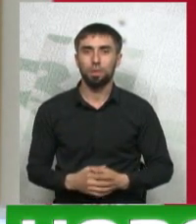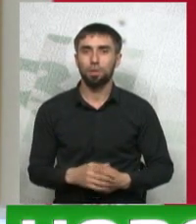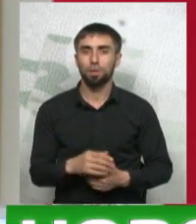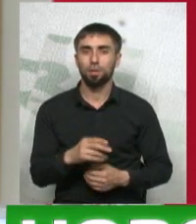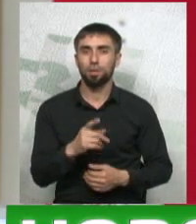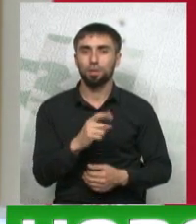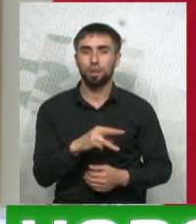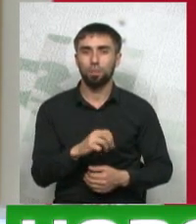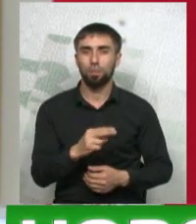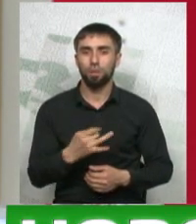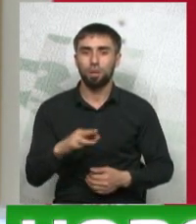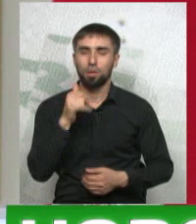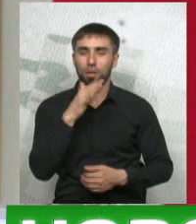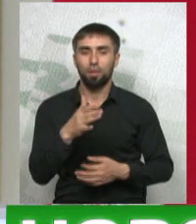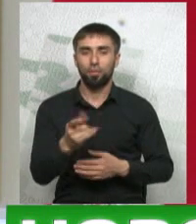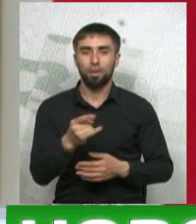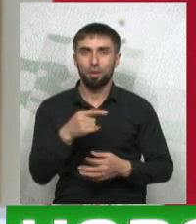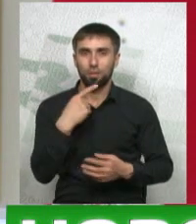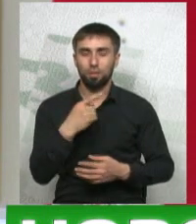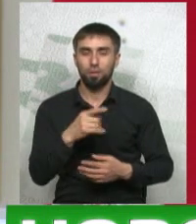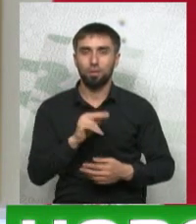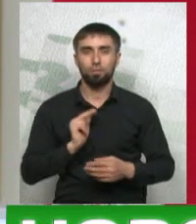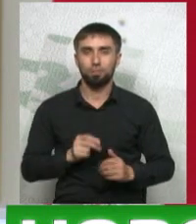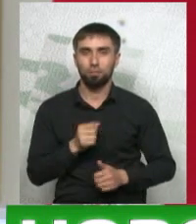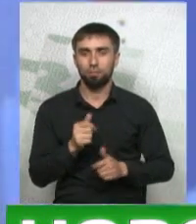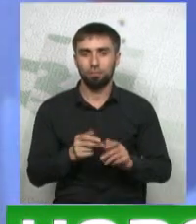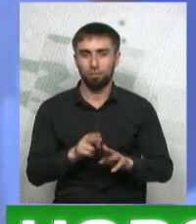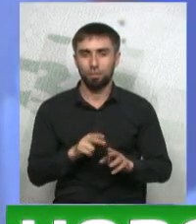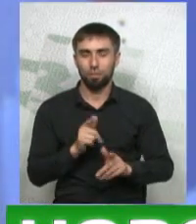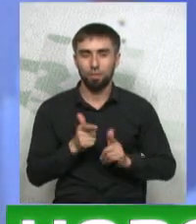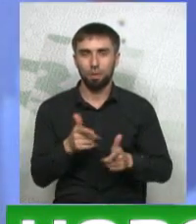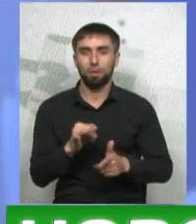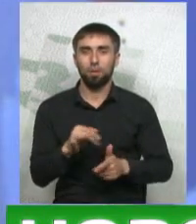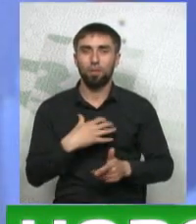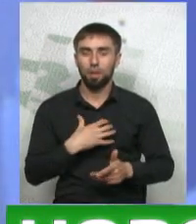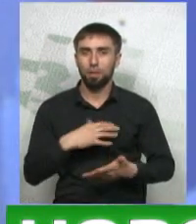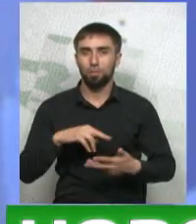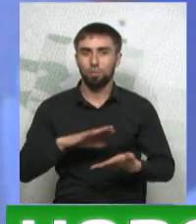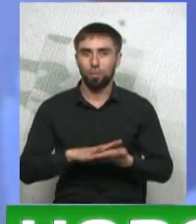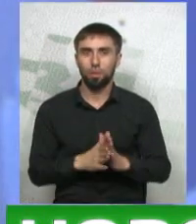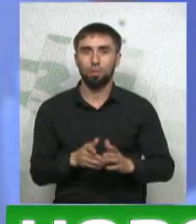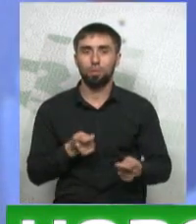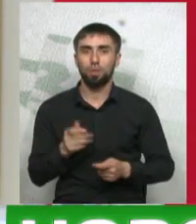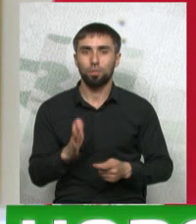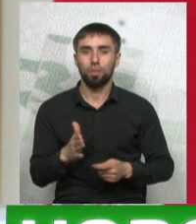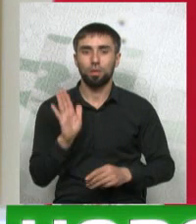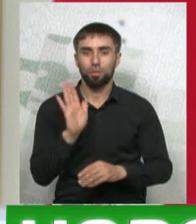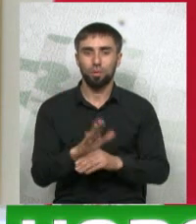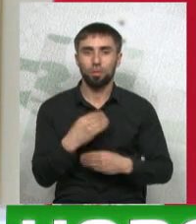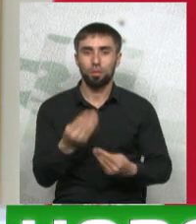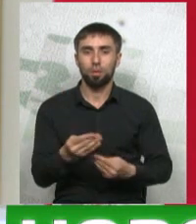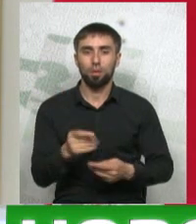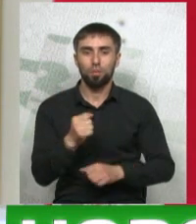замечания, которые вы высказали в части трудоустройства, это очень важная ситуация. Правительству будет дано указание в